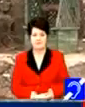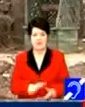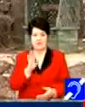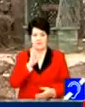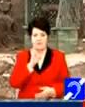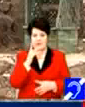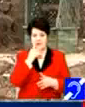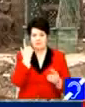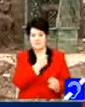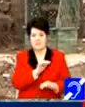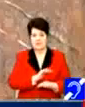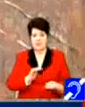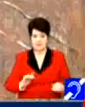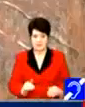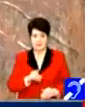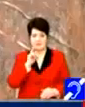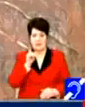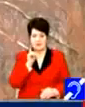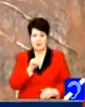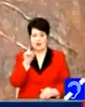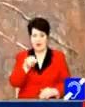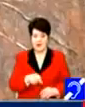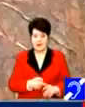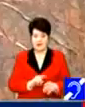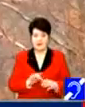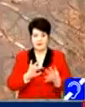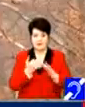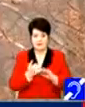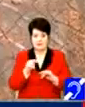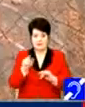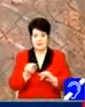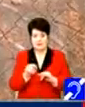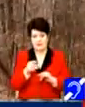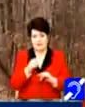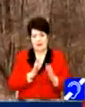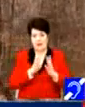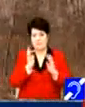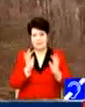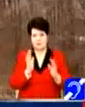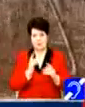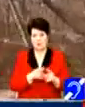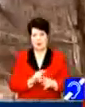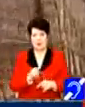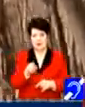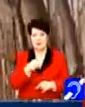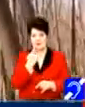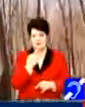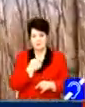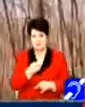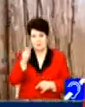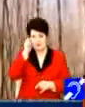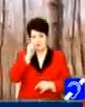Femeia a fost anunțată de către copiii săi minori, precum că în pădurea din preajma satului Porumbeni, raionul Criuleni, în poziția pe șezute, doarme